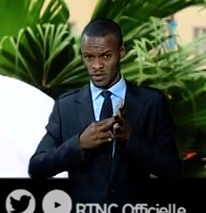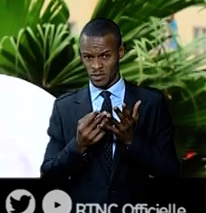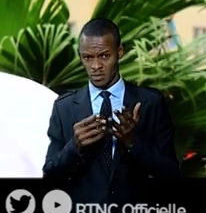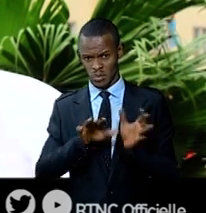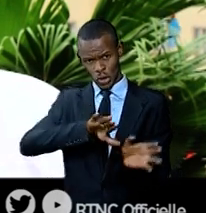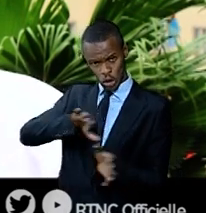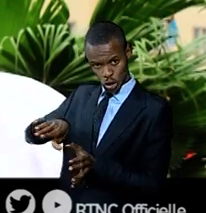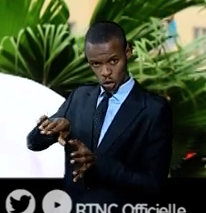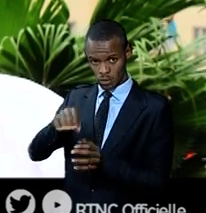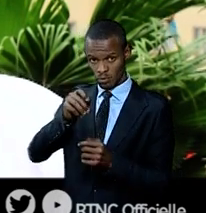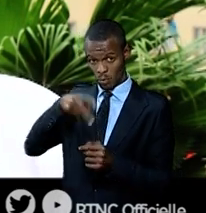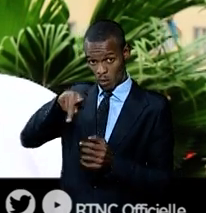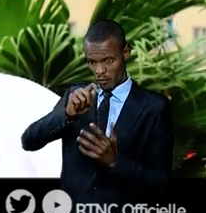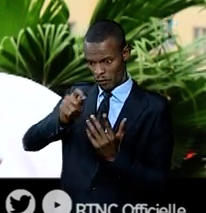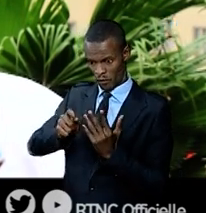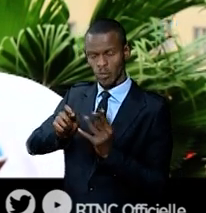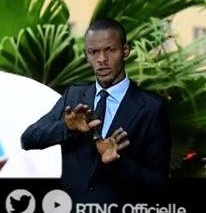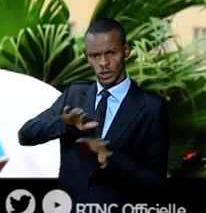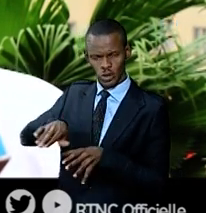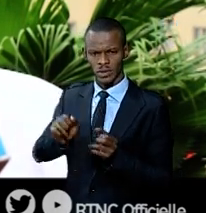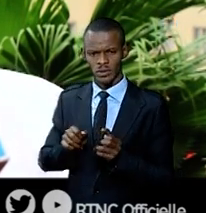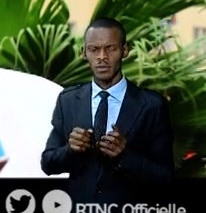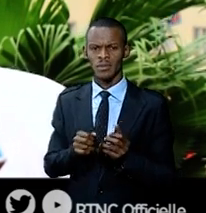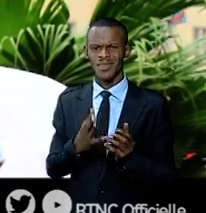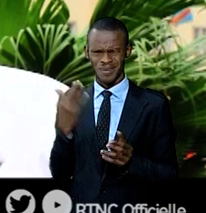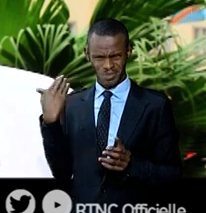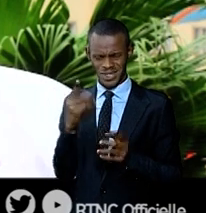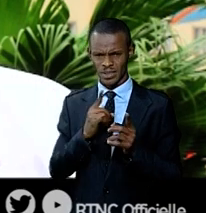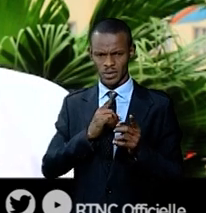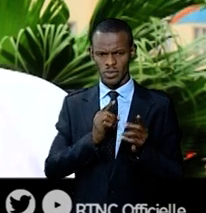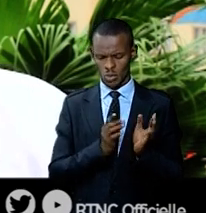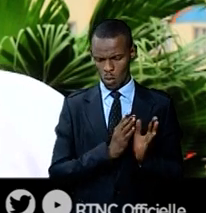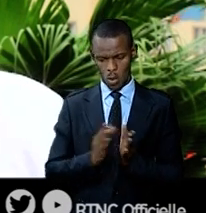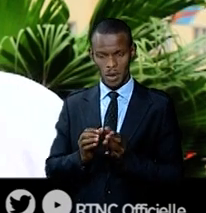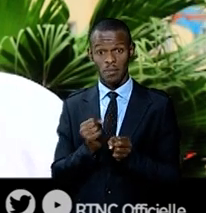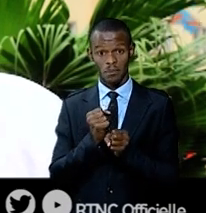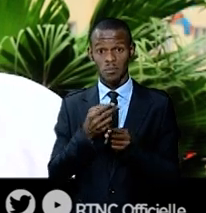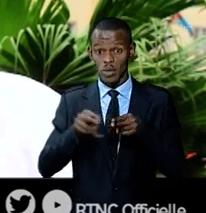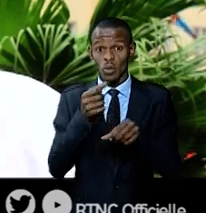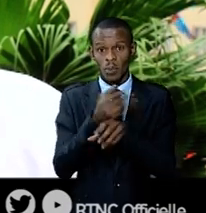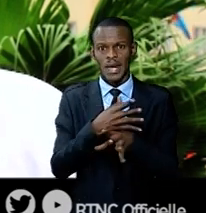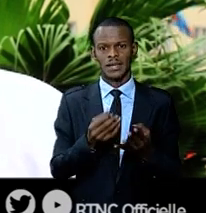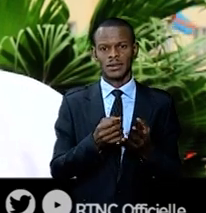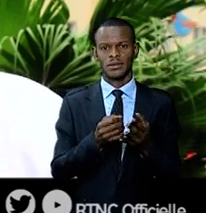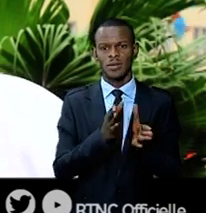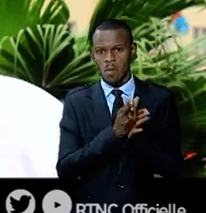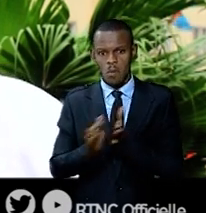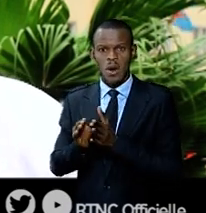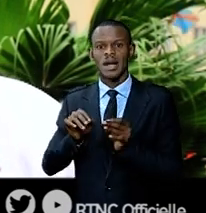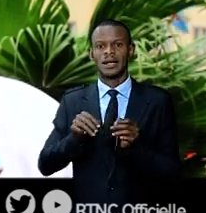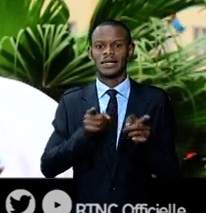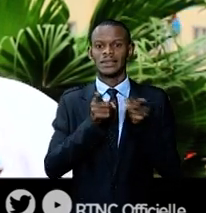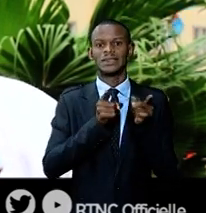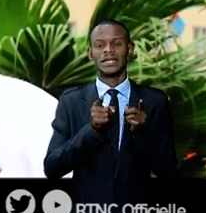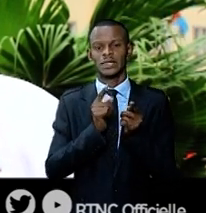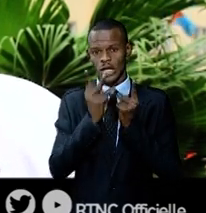provinces, parce que dernièrement nous sommes en train de préparer, de terminer le plan national directeur du tourisme et chaque province est en train de